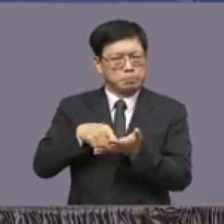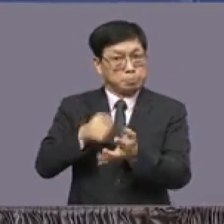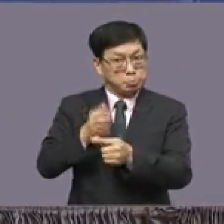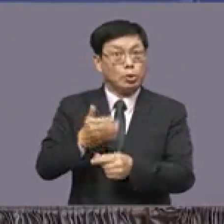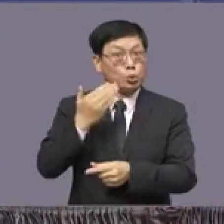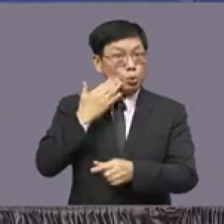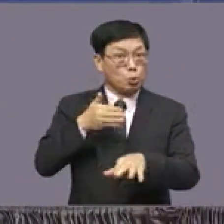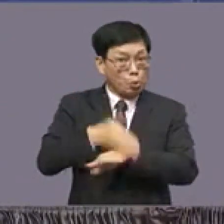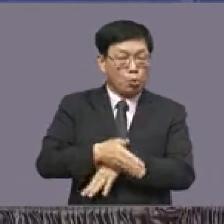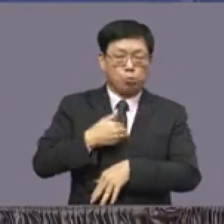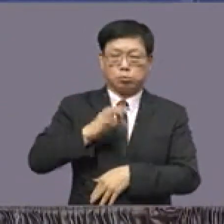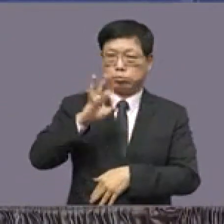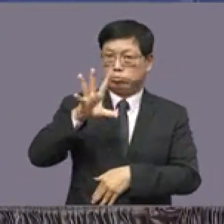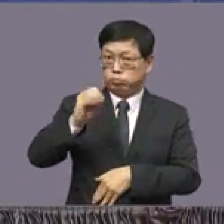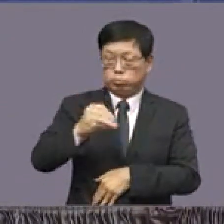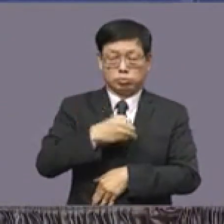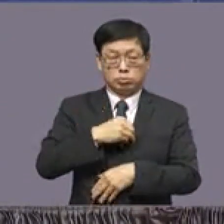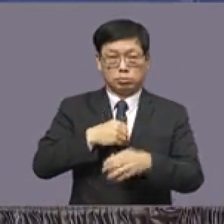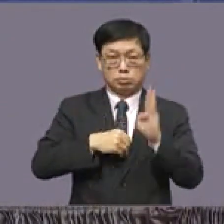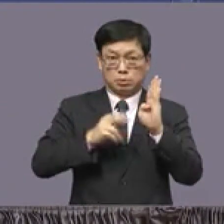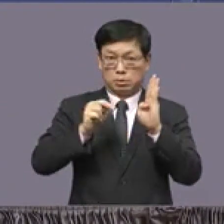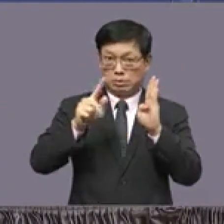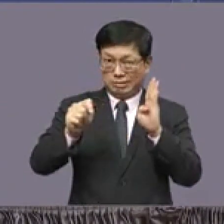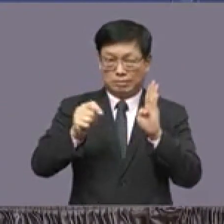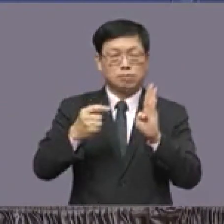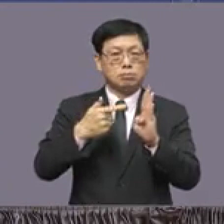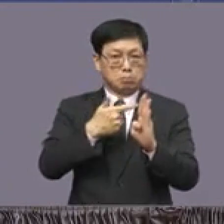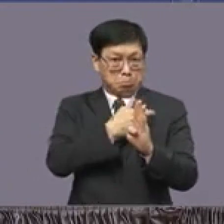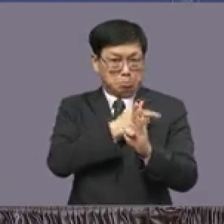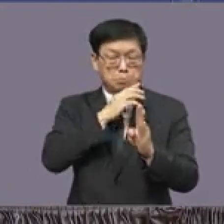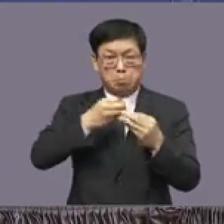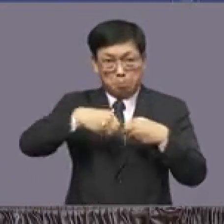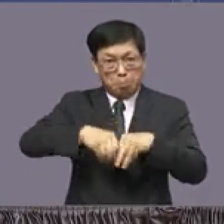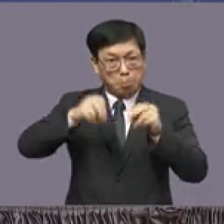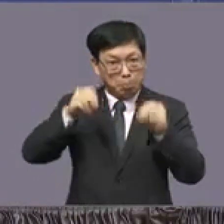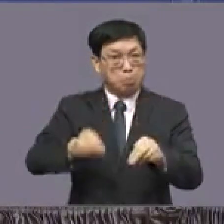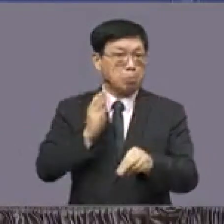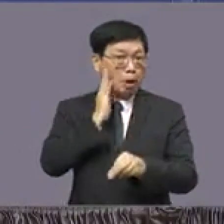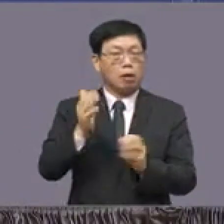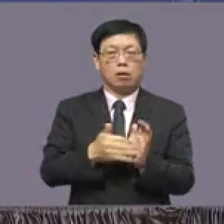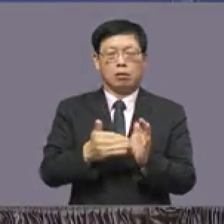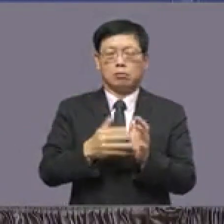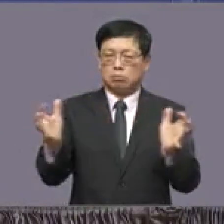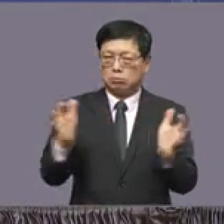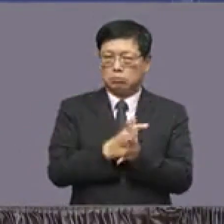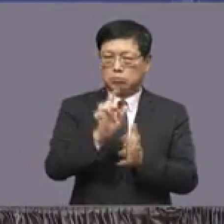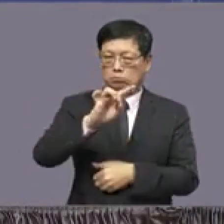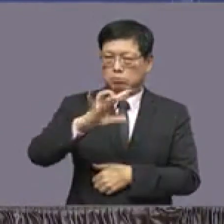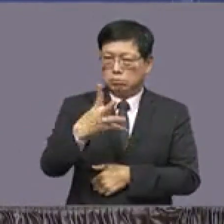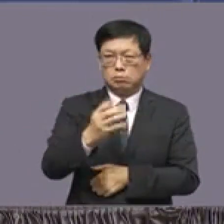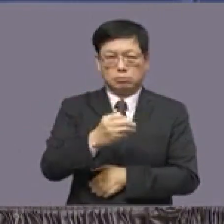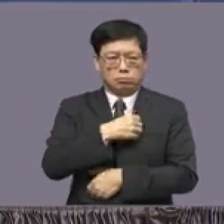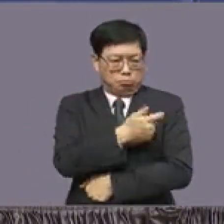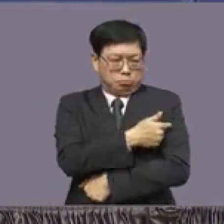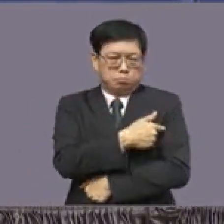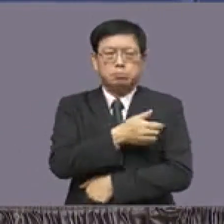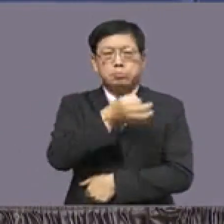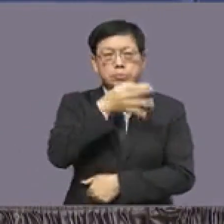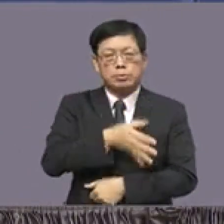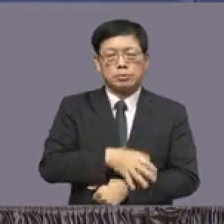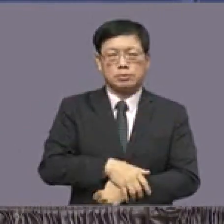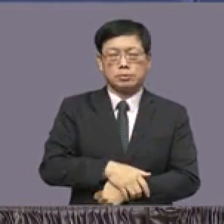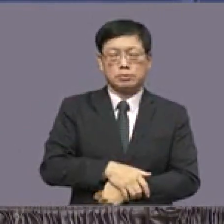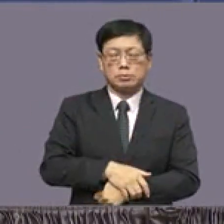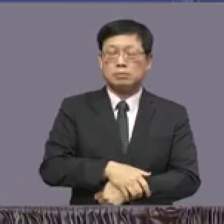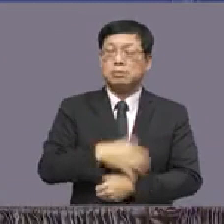个专案的500万 BNT 疫苗也能够捐赠签约顺利完成的话，总共1500万剂之多哈，